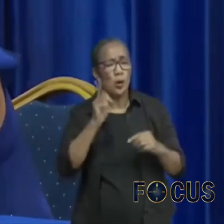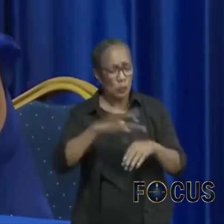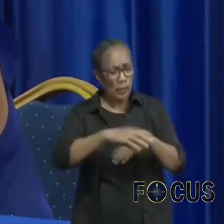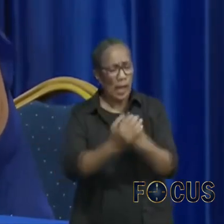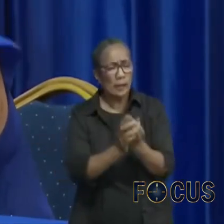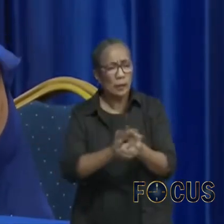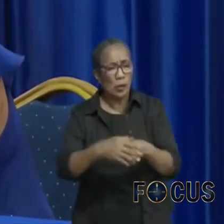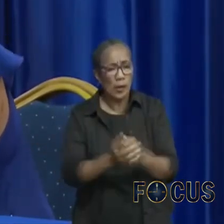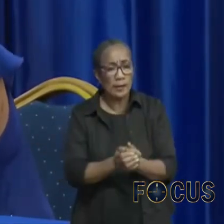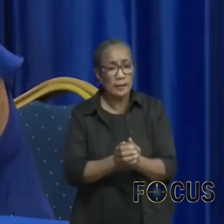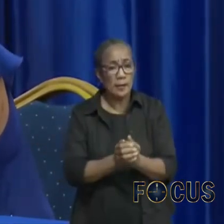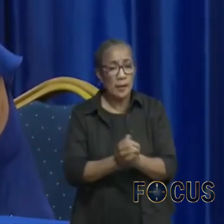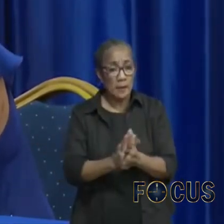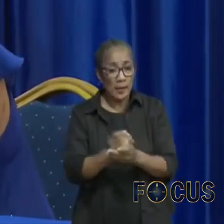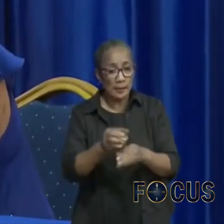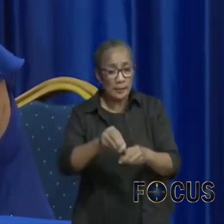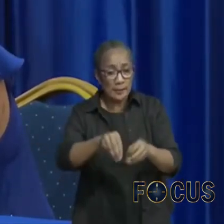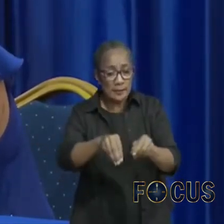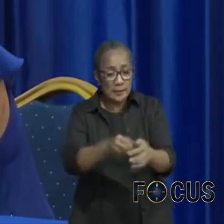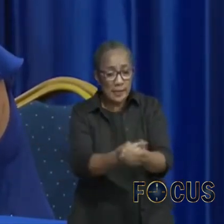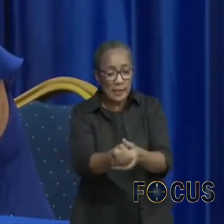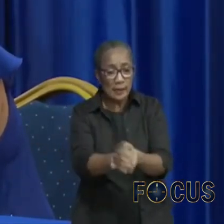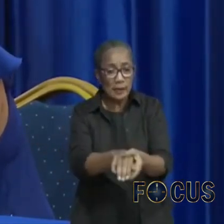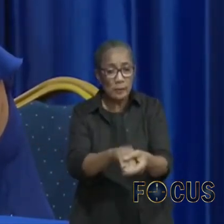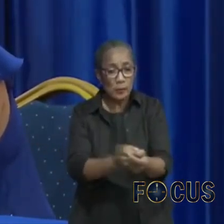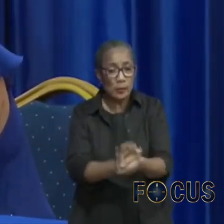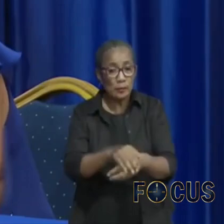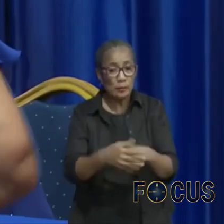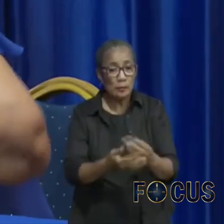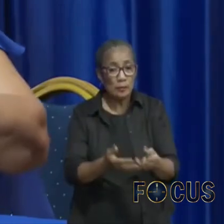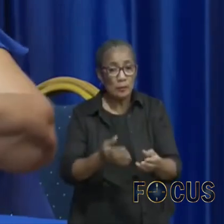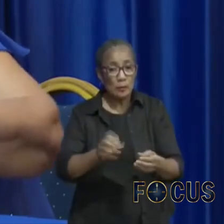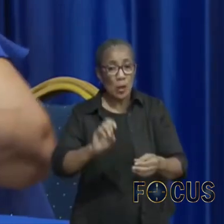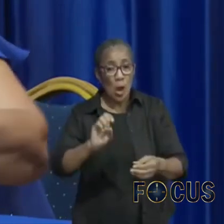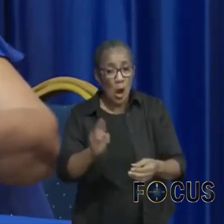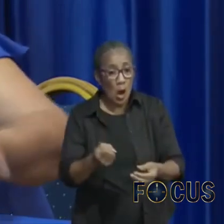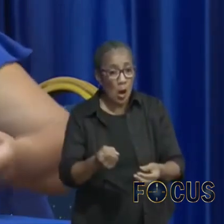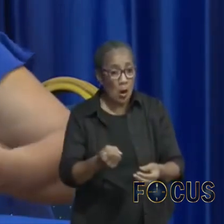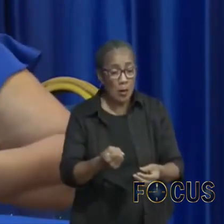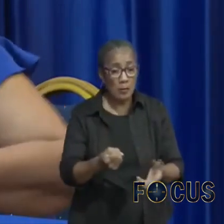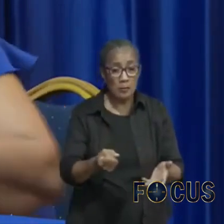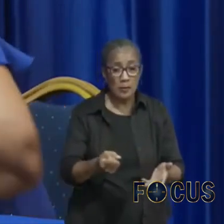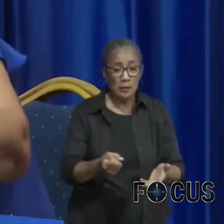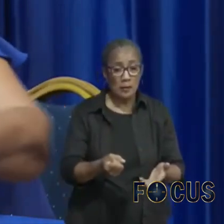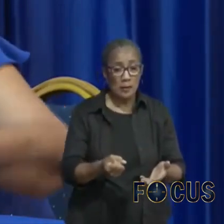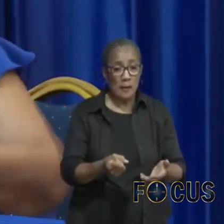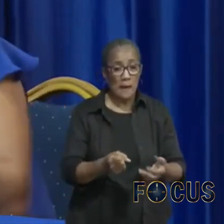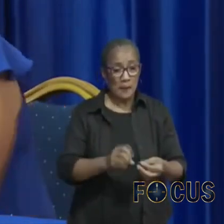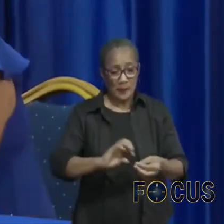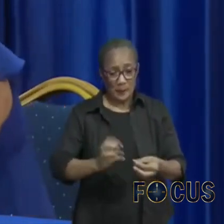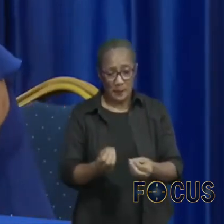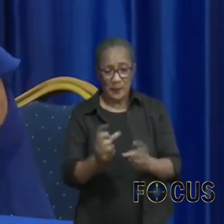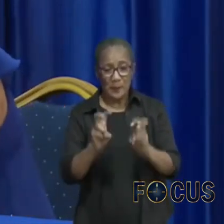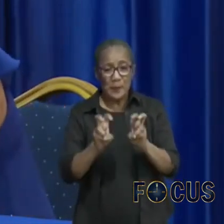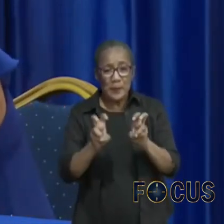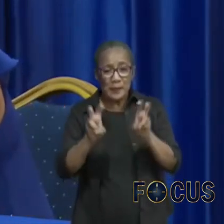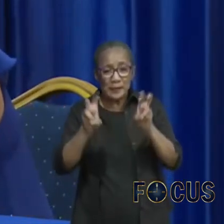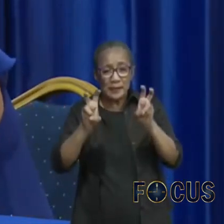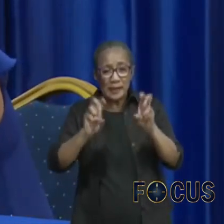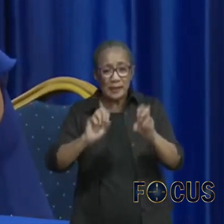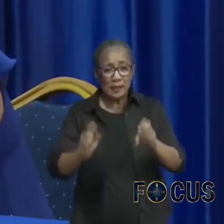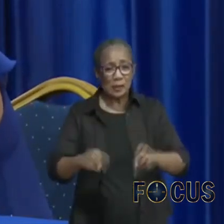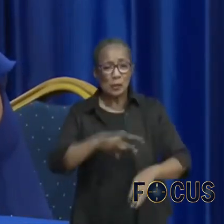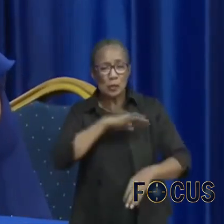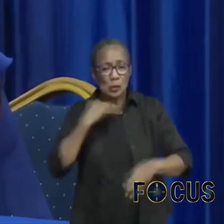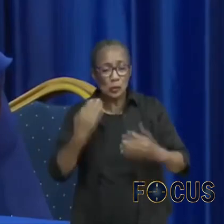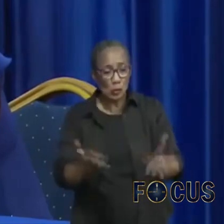wassen? Met zeep. Om die bacteriën te doden. Dat soort